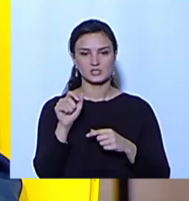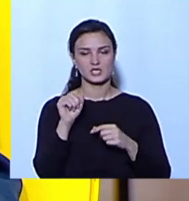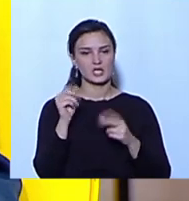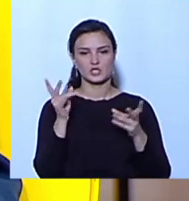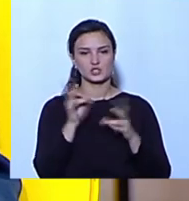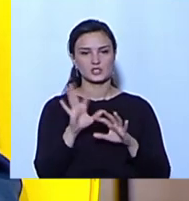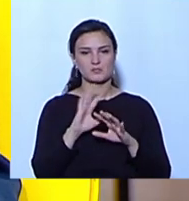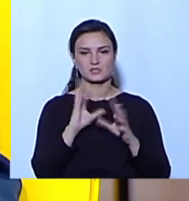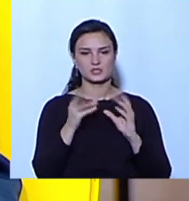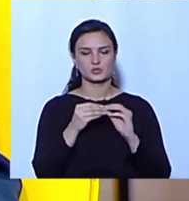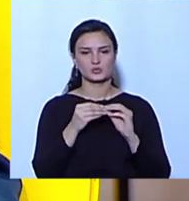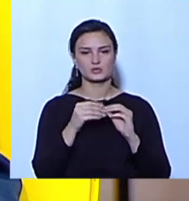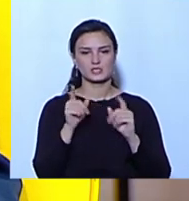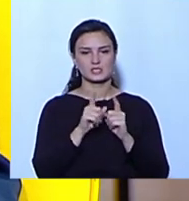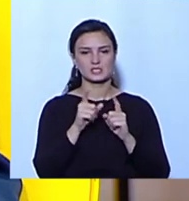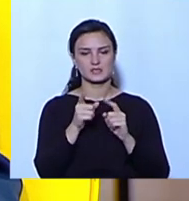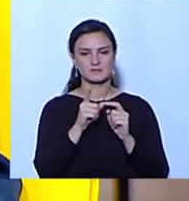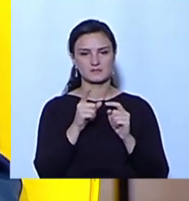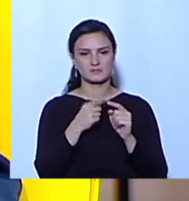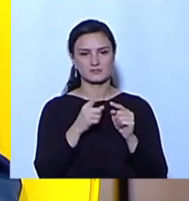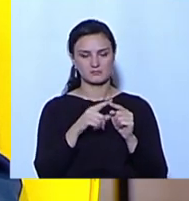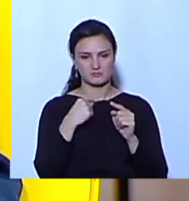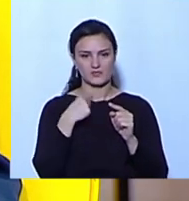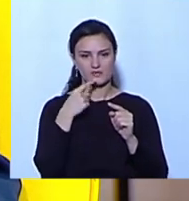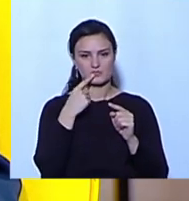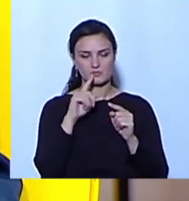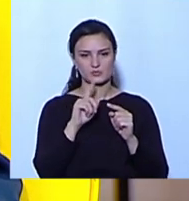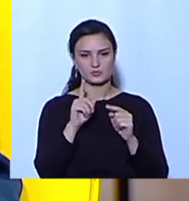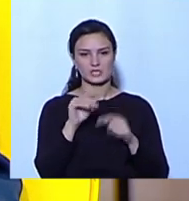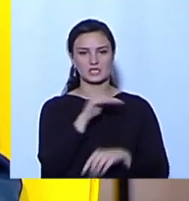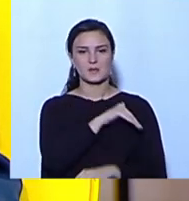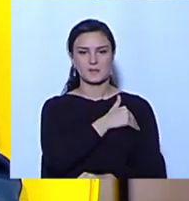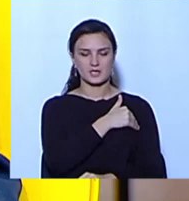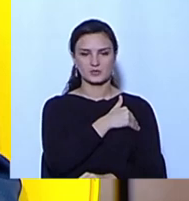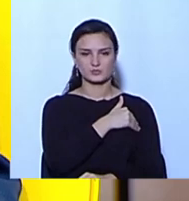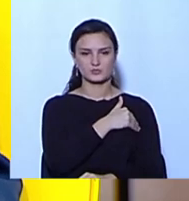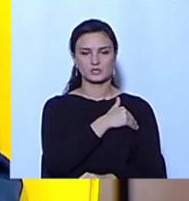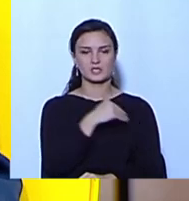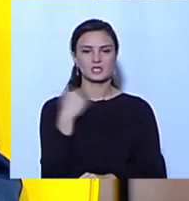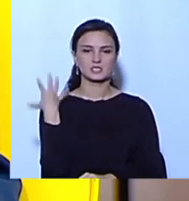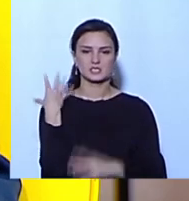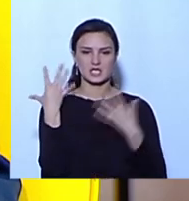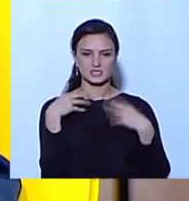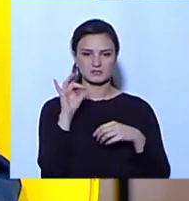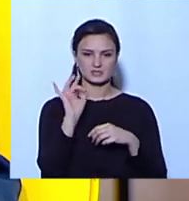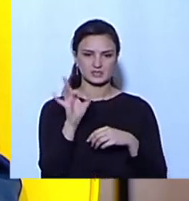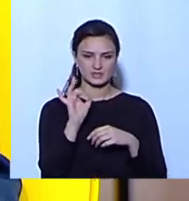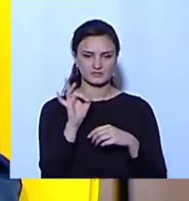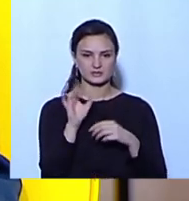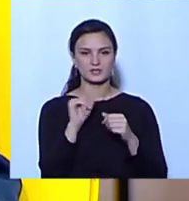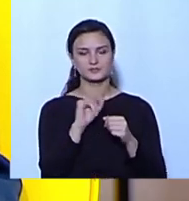არავითარი ინფექციის მარკერები, მე ინფექციის მარკერს გულისხმობ, ტემპერატურა, სახსრების ტკივილი, თქვათ